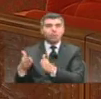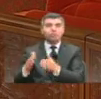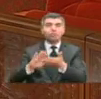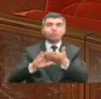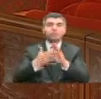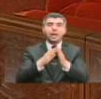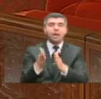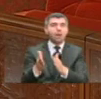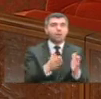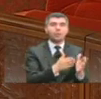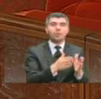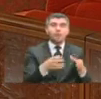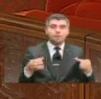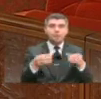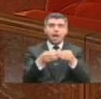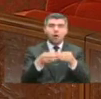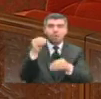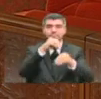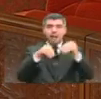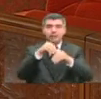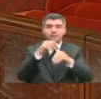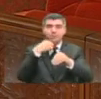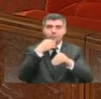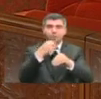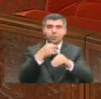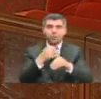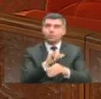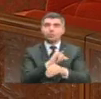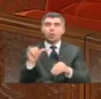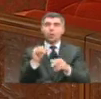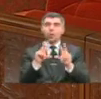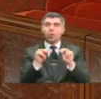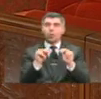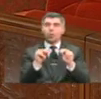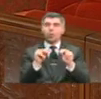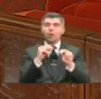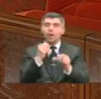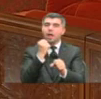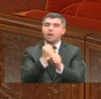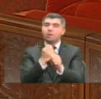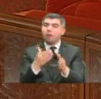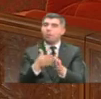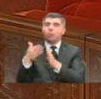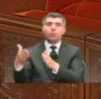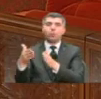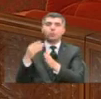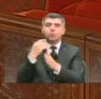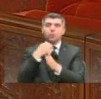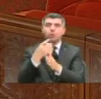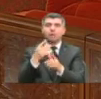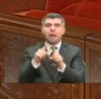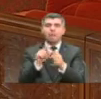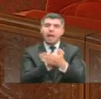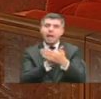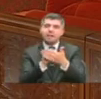المجتمع المدني. المجتمع المدني فاعل أساسي وشريك في التنمية، خليه يقوم بالأدوار ديالو، ما ندخلوش فيه الحسابات اللي هي